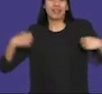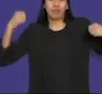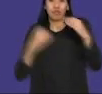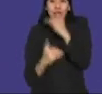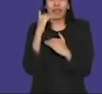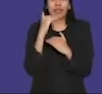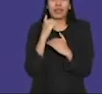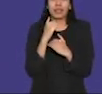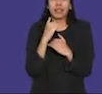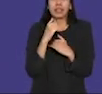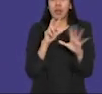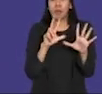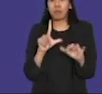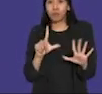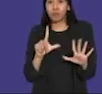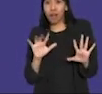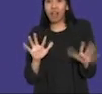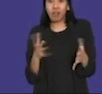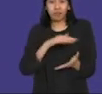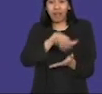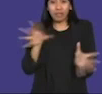sehingga kemudian menjadi